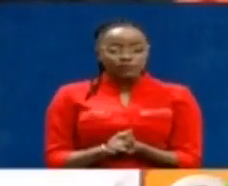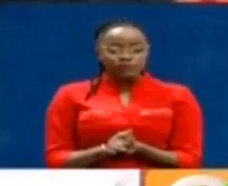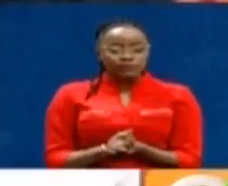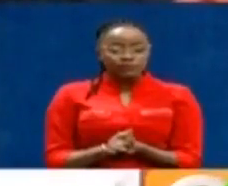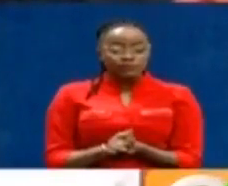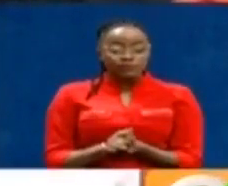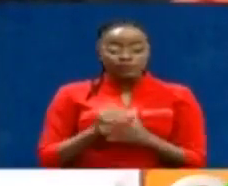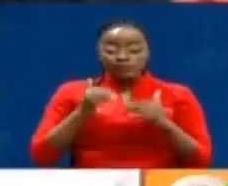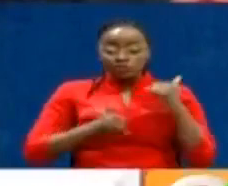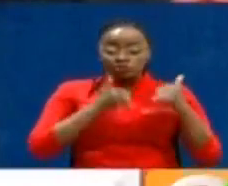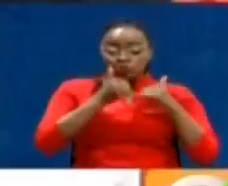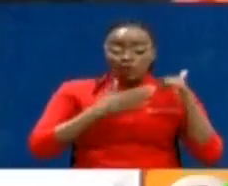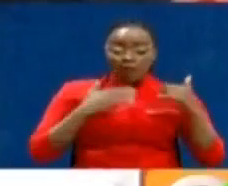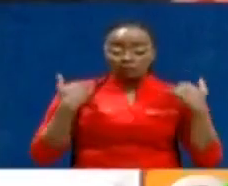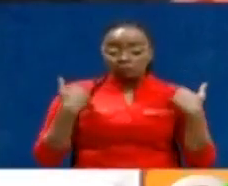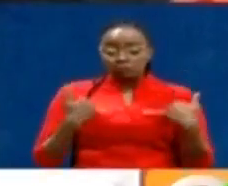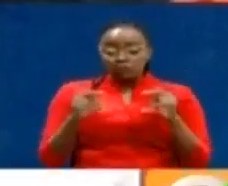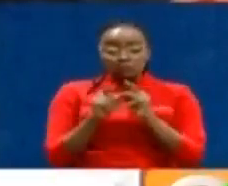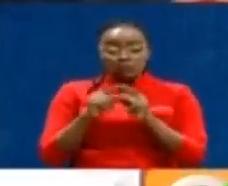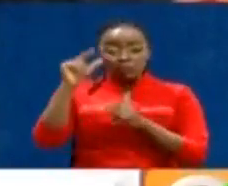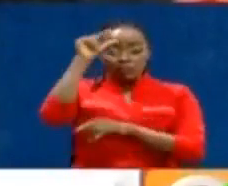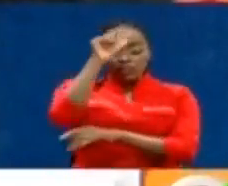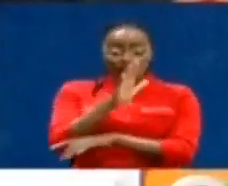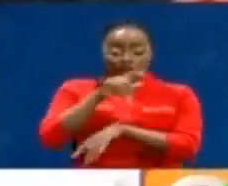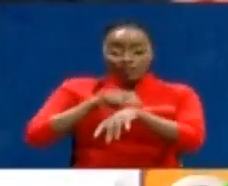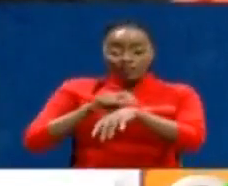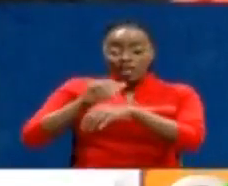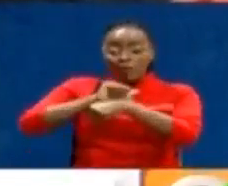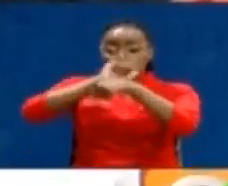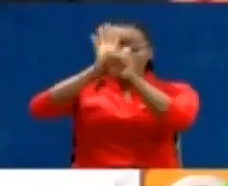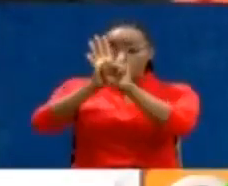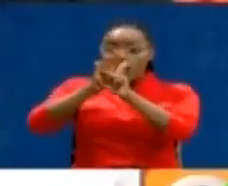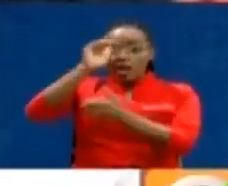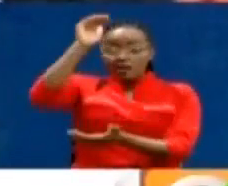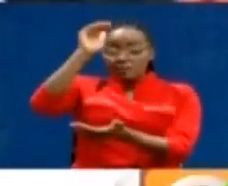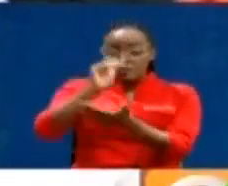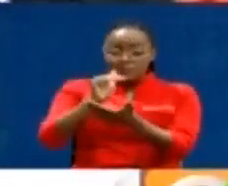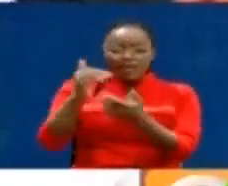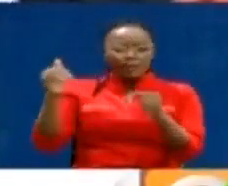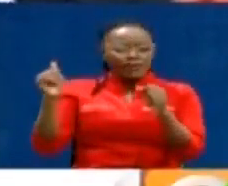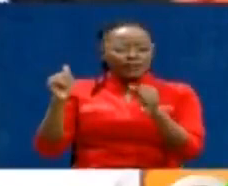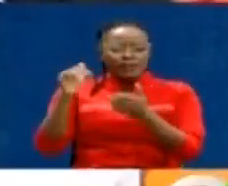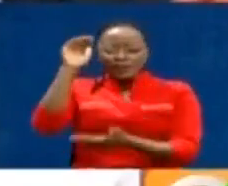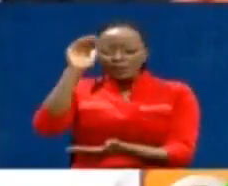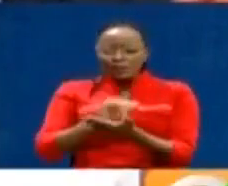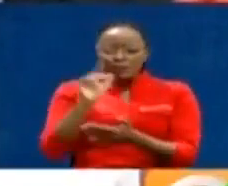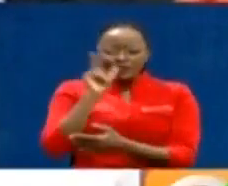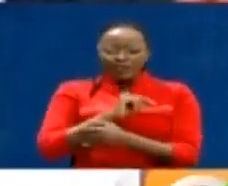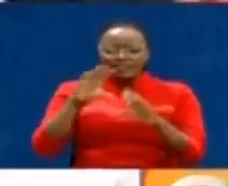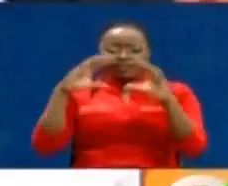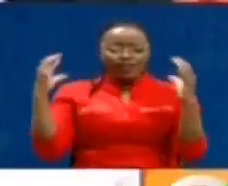kwamba furaha yangu kama gavana itakuja pale wimbi la corona limeisha ulimwengu mzima,